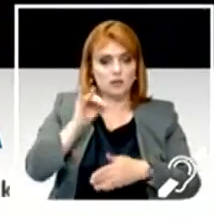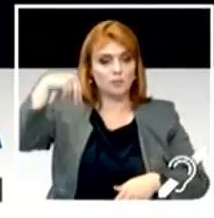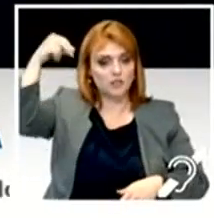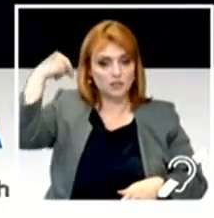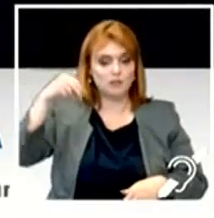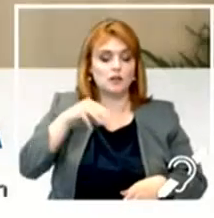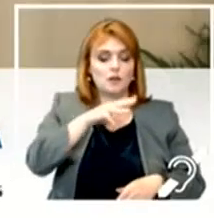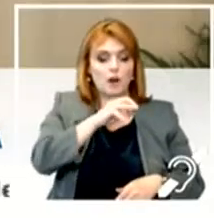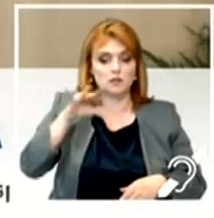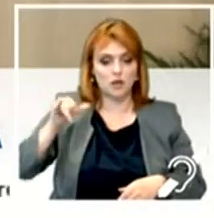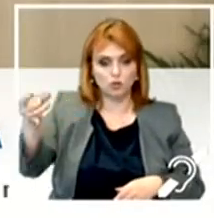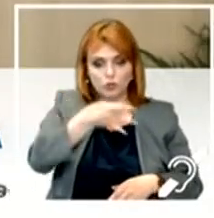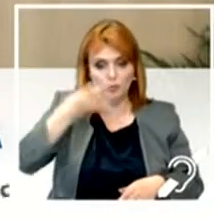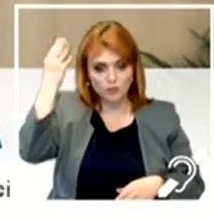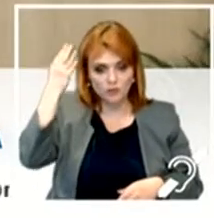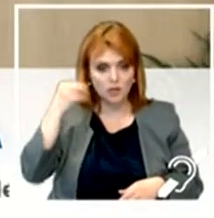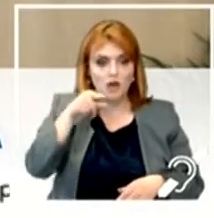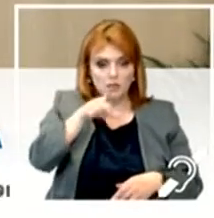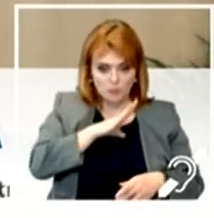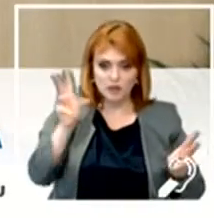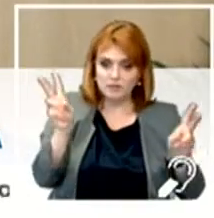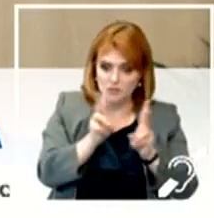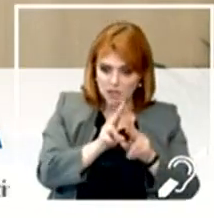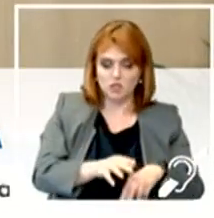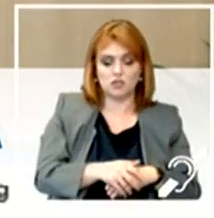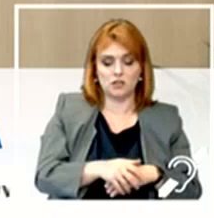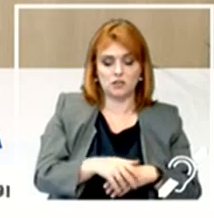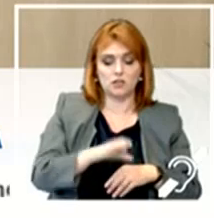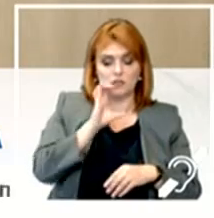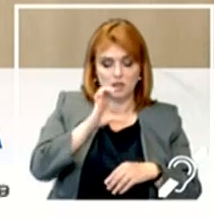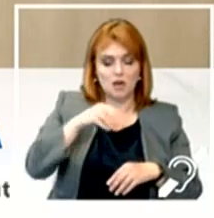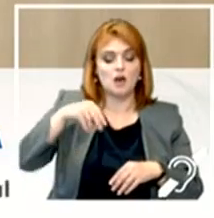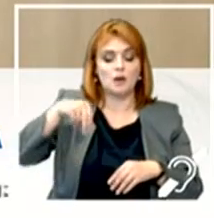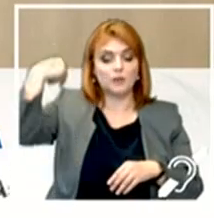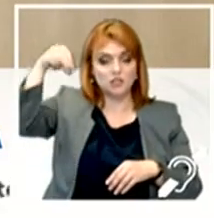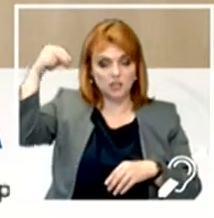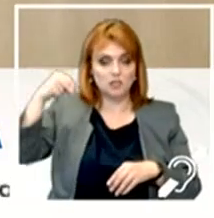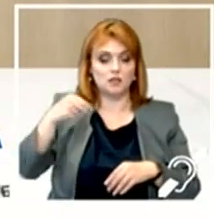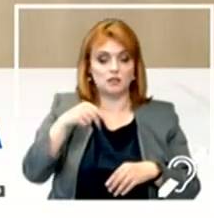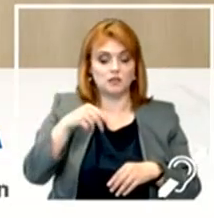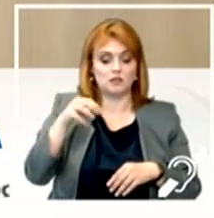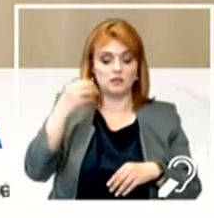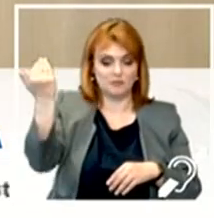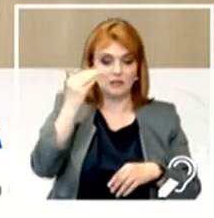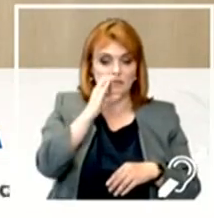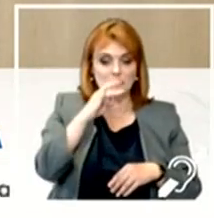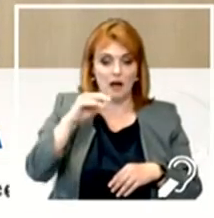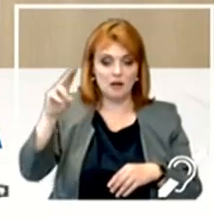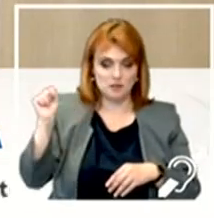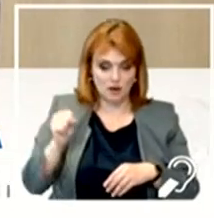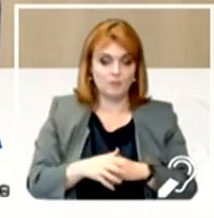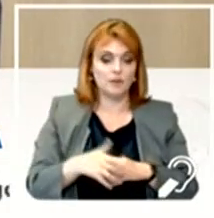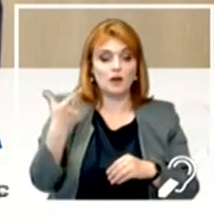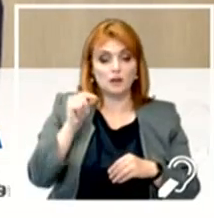Republicii Moldova. Maia Sandu s-a întâlnit în timpul summitului de la Reykjavik cu omologul său islandez Guðni Johannesson. Cei doi oficiali au abordat riscurile